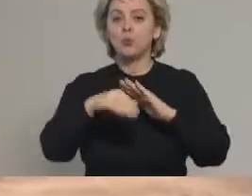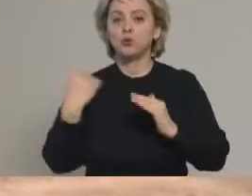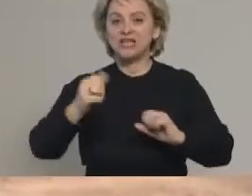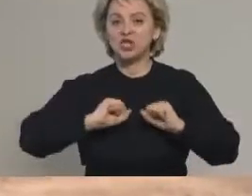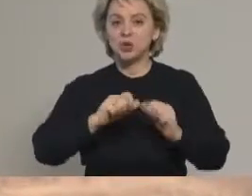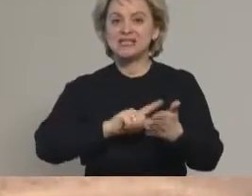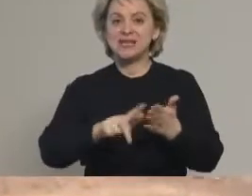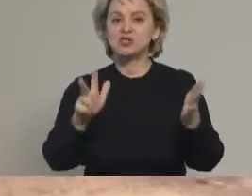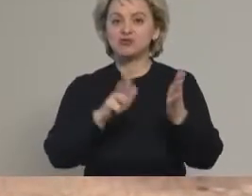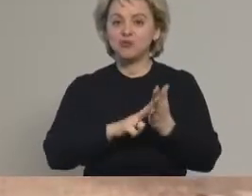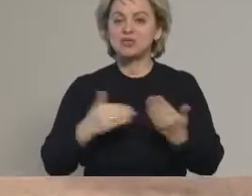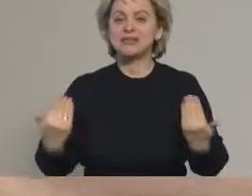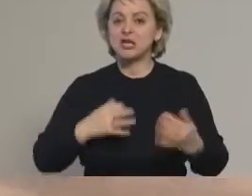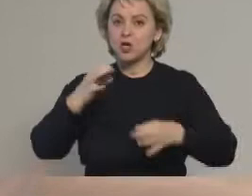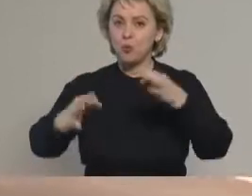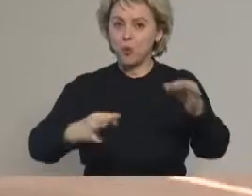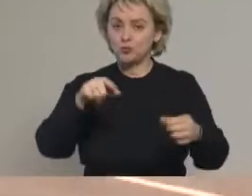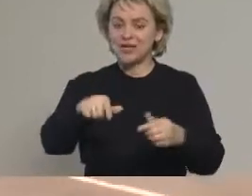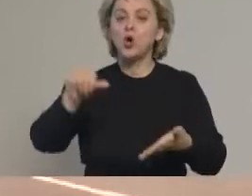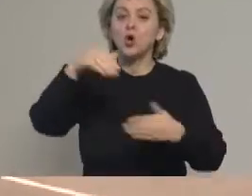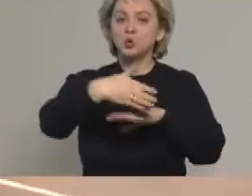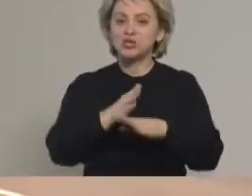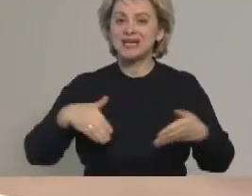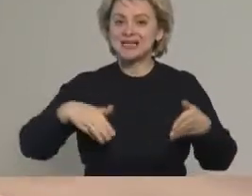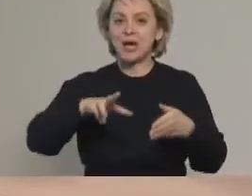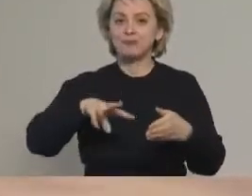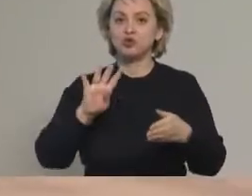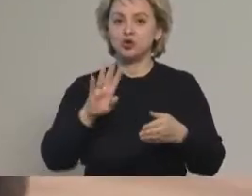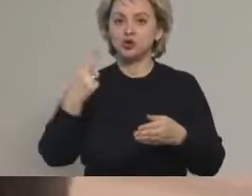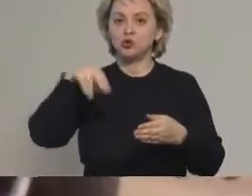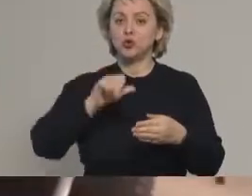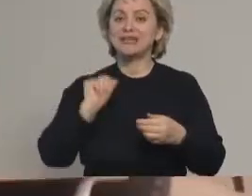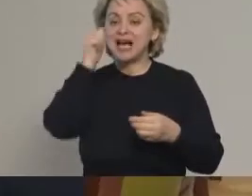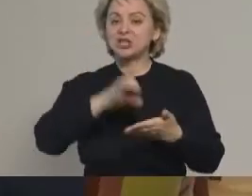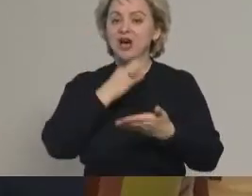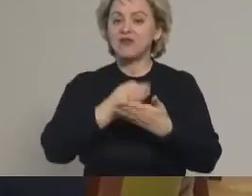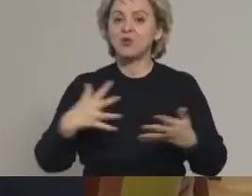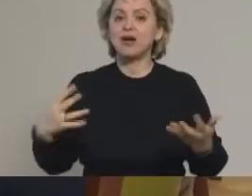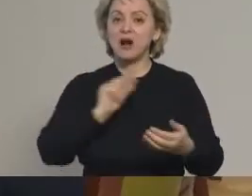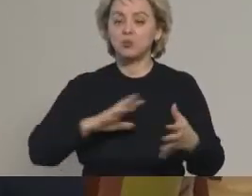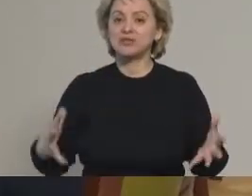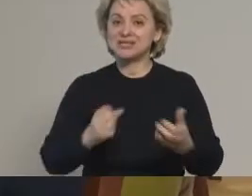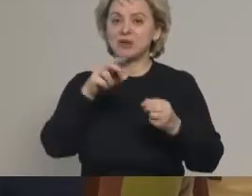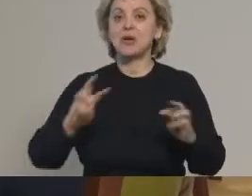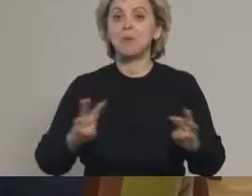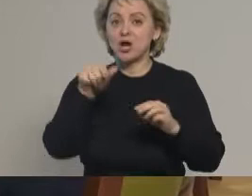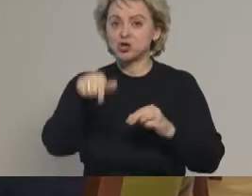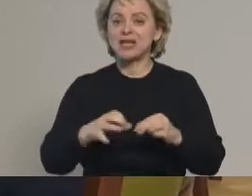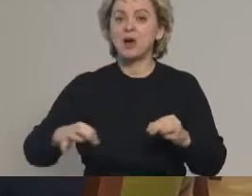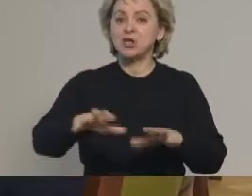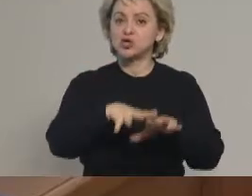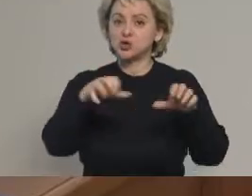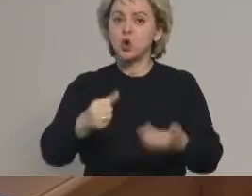защитой 78 населенных пунктов и участок трассы М4 Дон. Годовой отчет о работе спасателей и пожарных областное